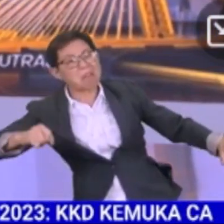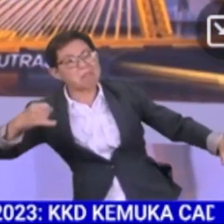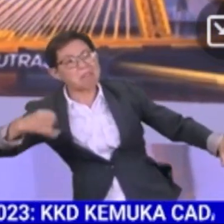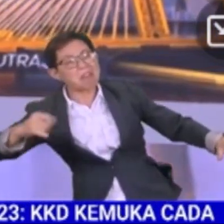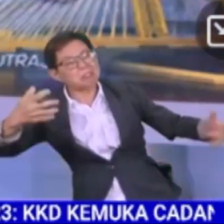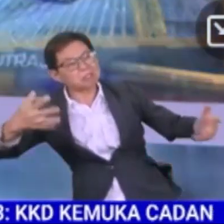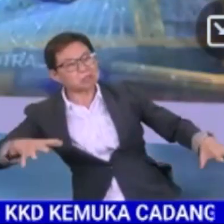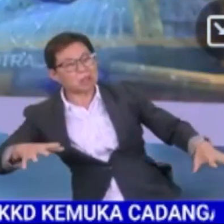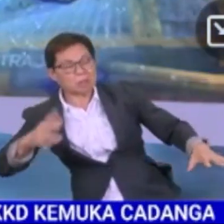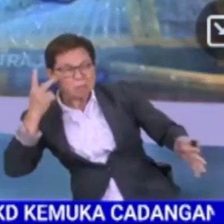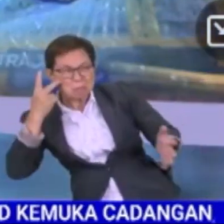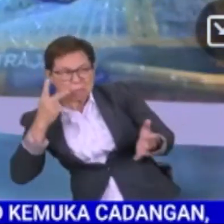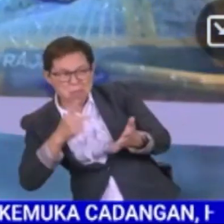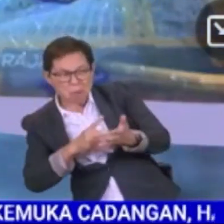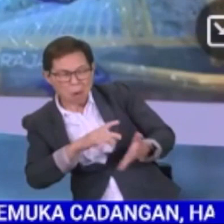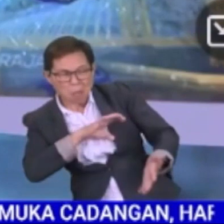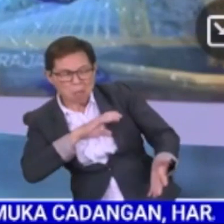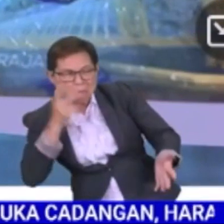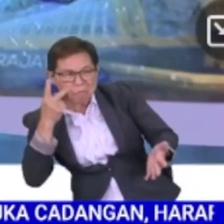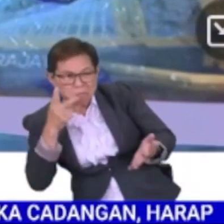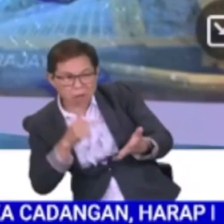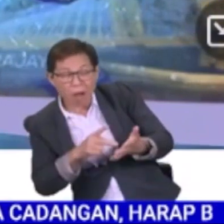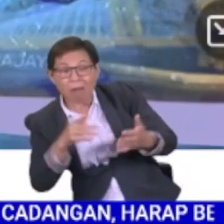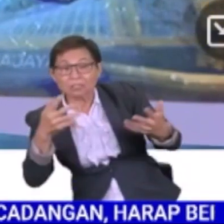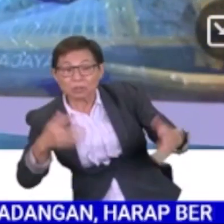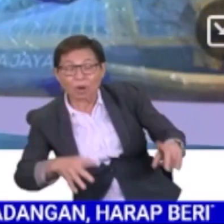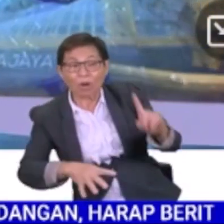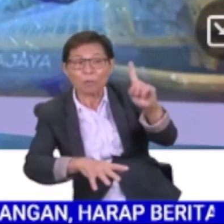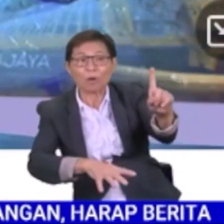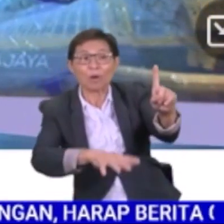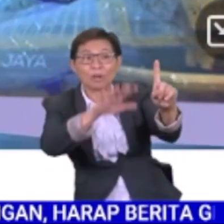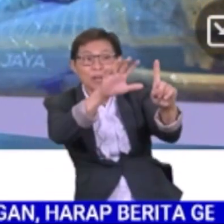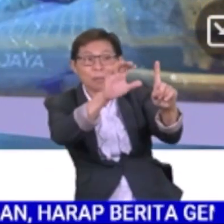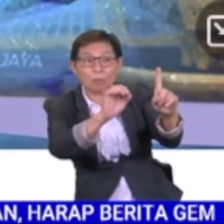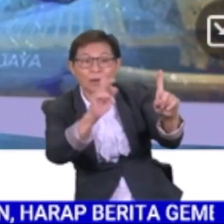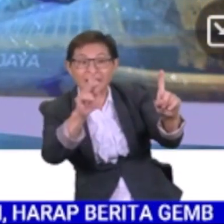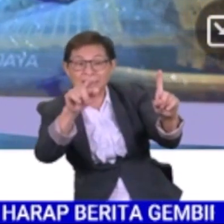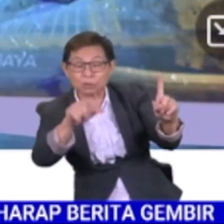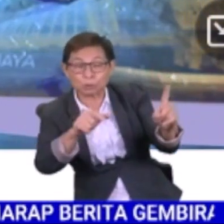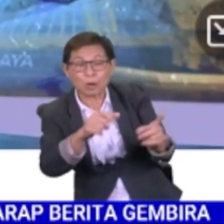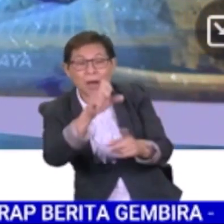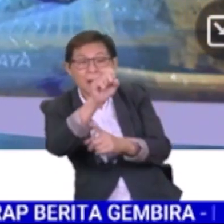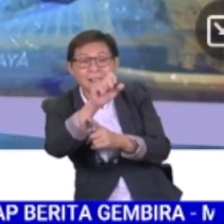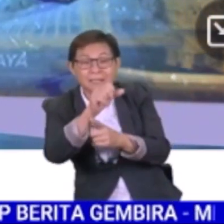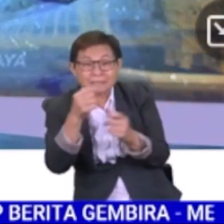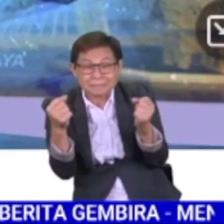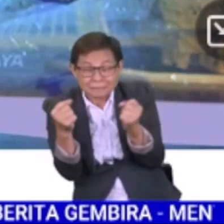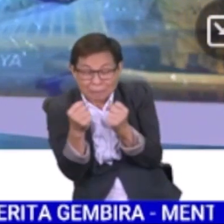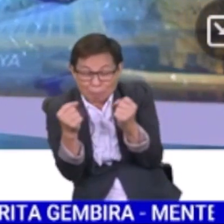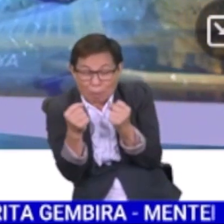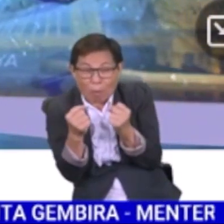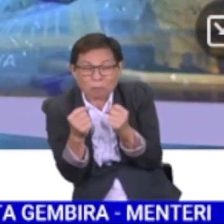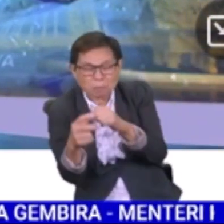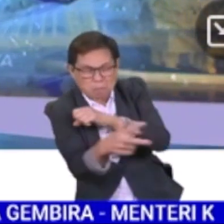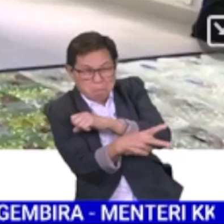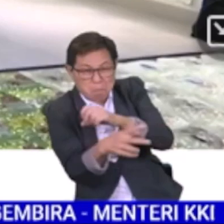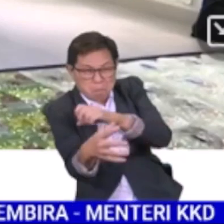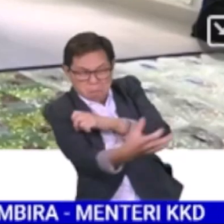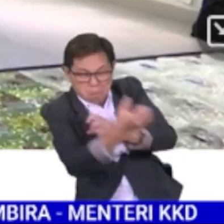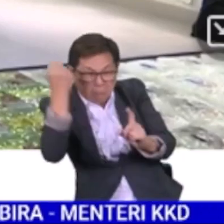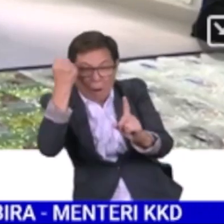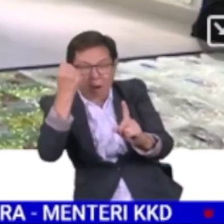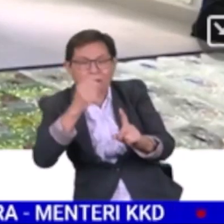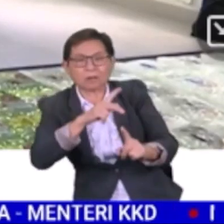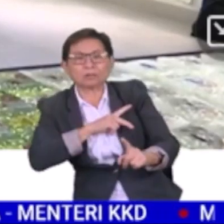itu berjaya dikesan pihak berkuasa. Hasilnya, 150 kilogram syabu berjaya dirampas. Ketua